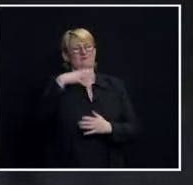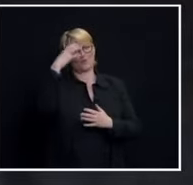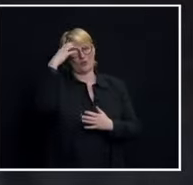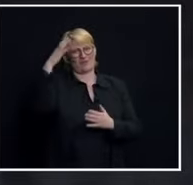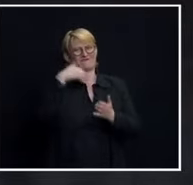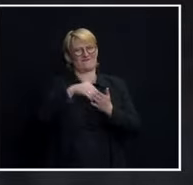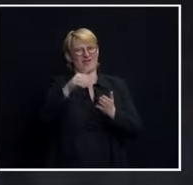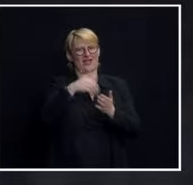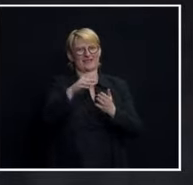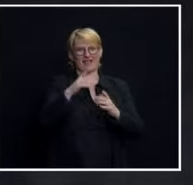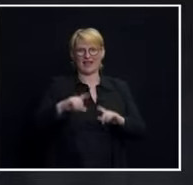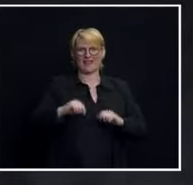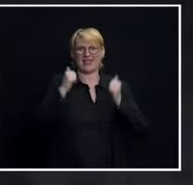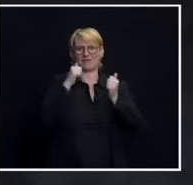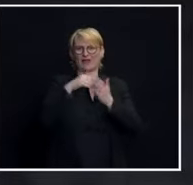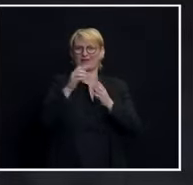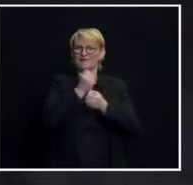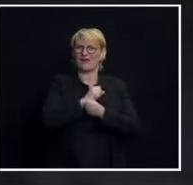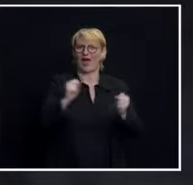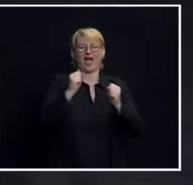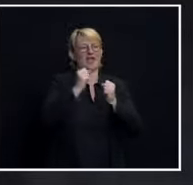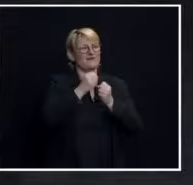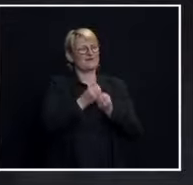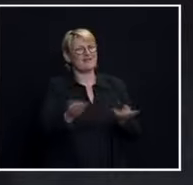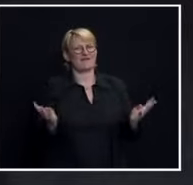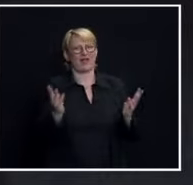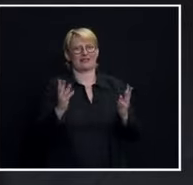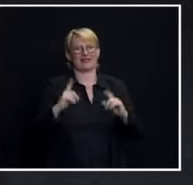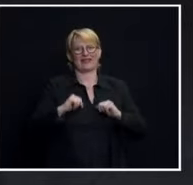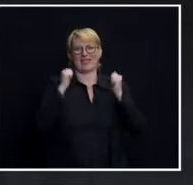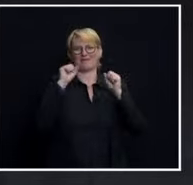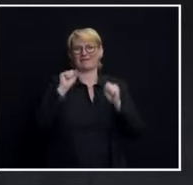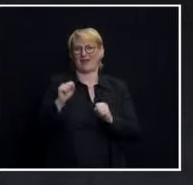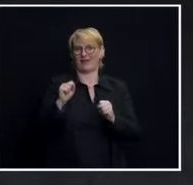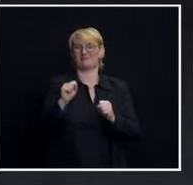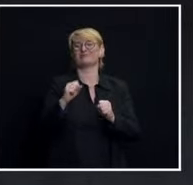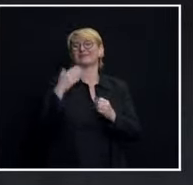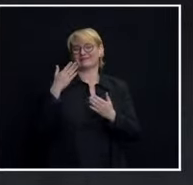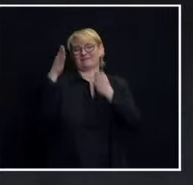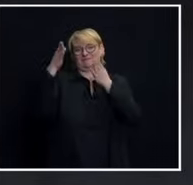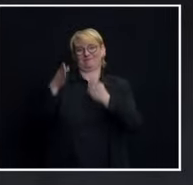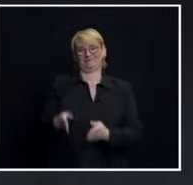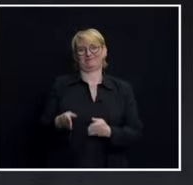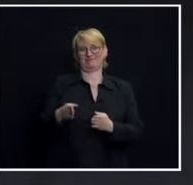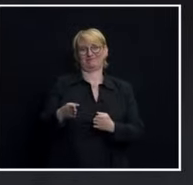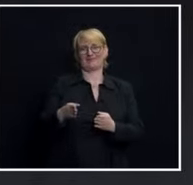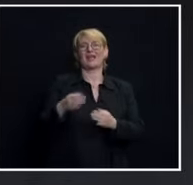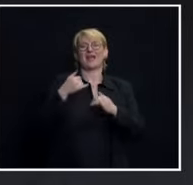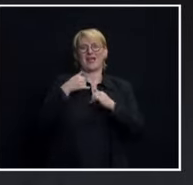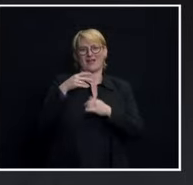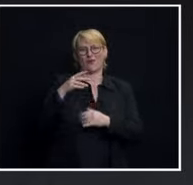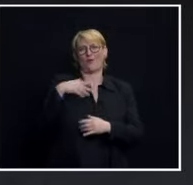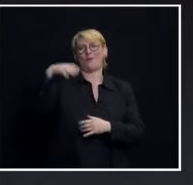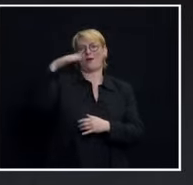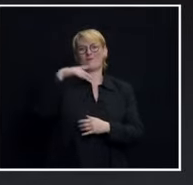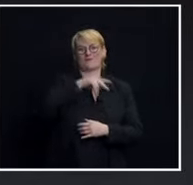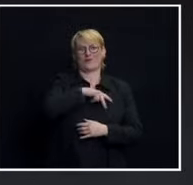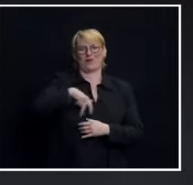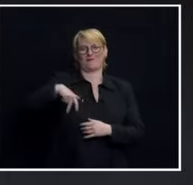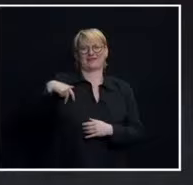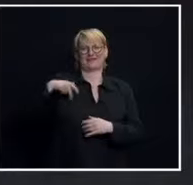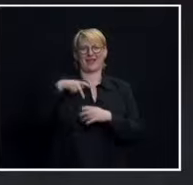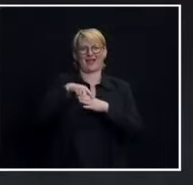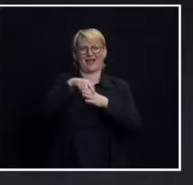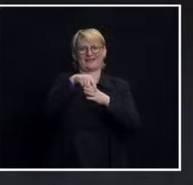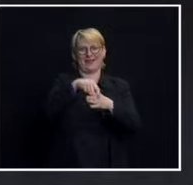der Oberbürgermeister Dieter Reiter. Er weiß, dass München diese besondere Verantwortung der Erinnerung hat und er hat auch